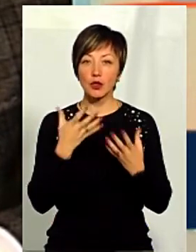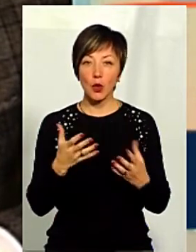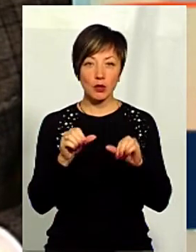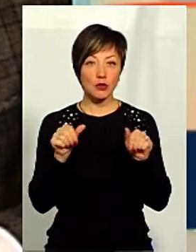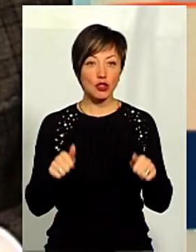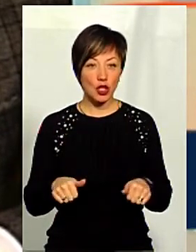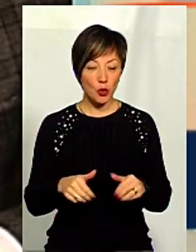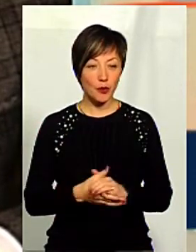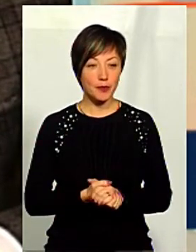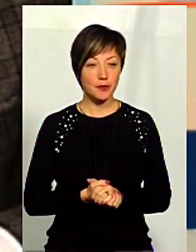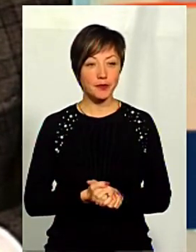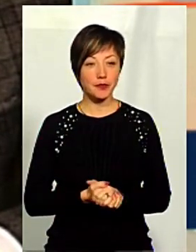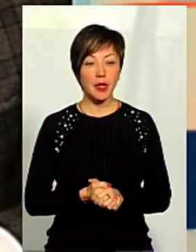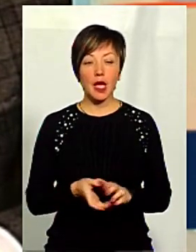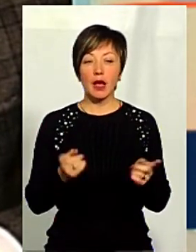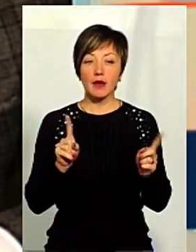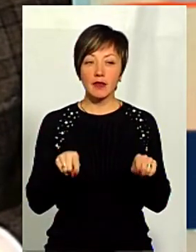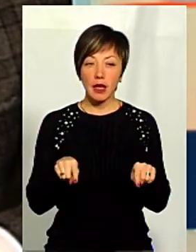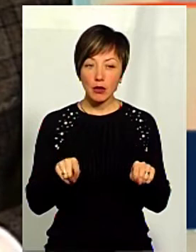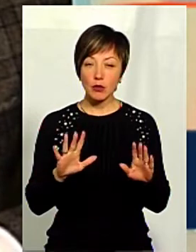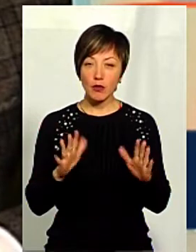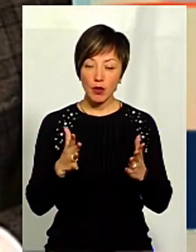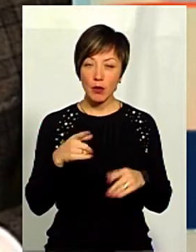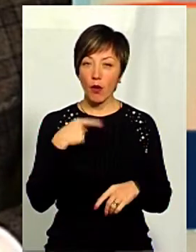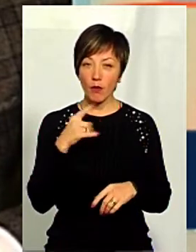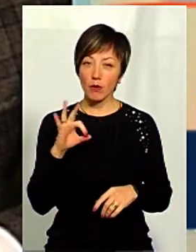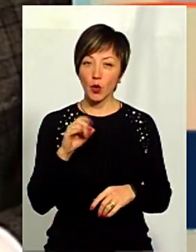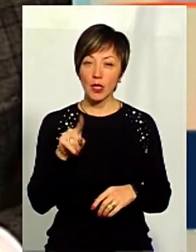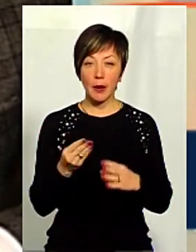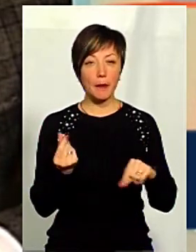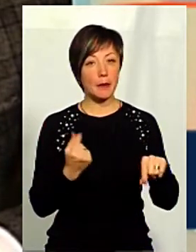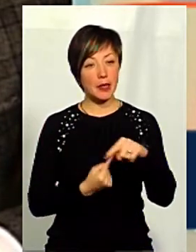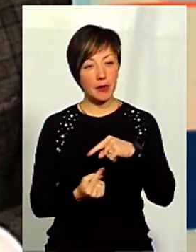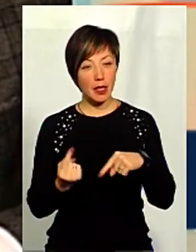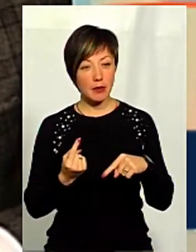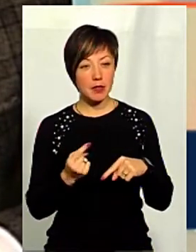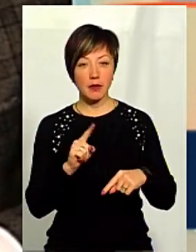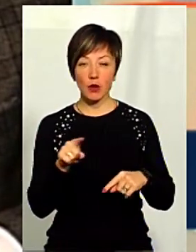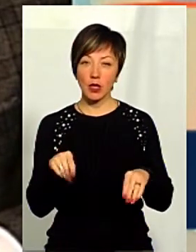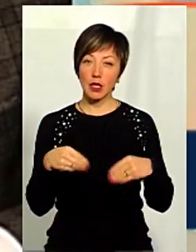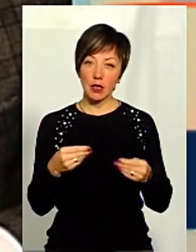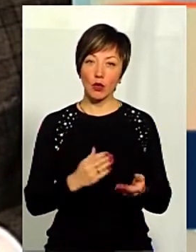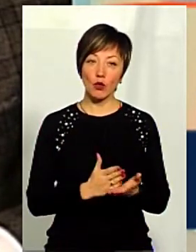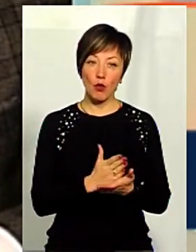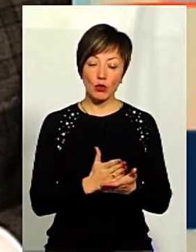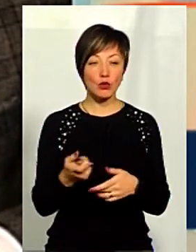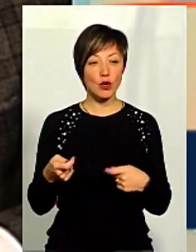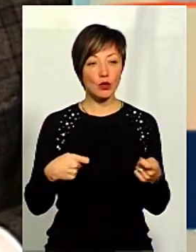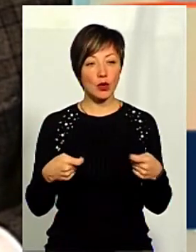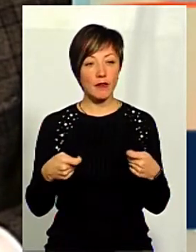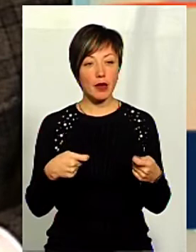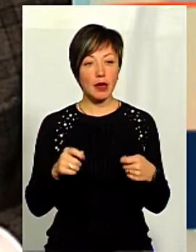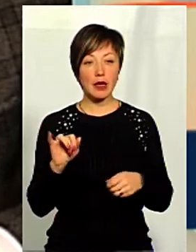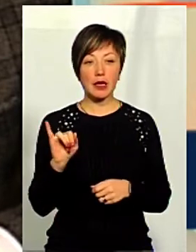чином. Тобто, в даному разі йде мова про те, що підприємці, вони надають послуги торгівельні